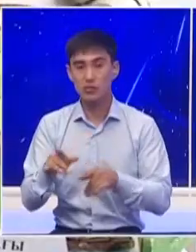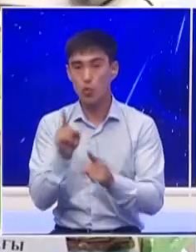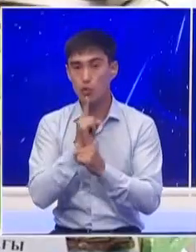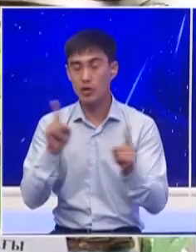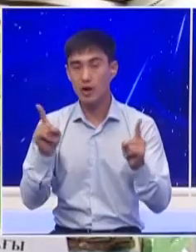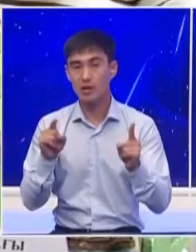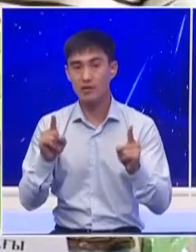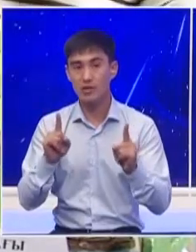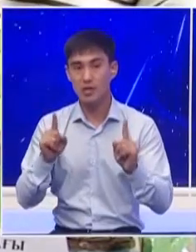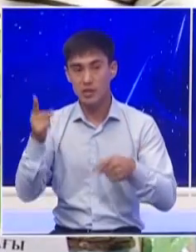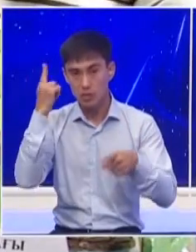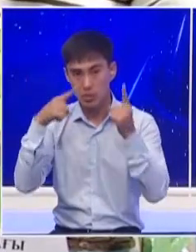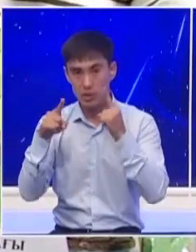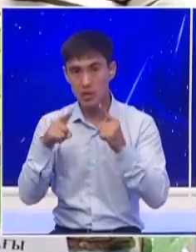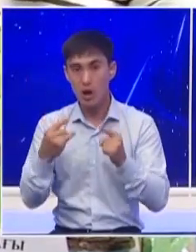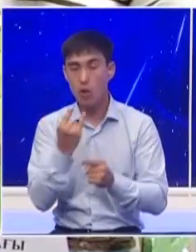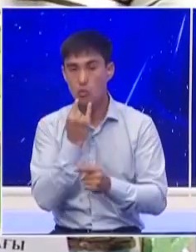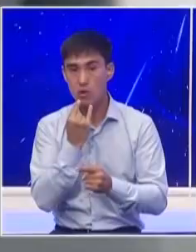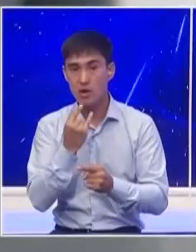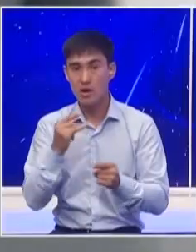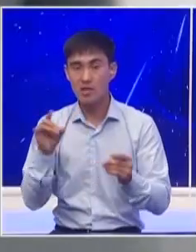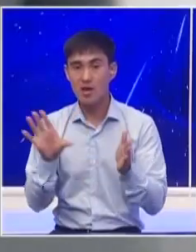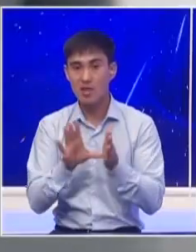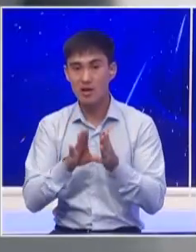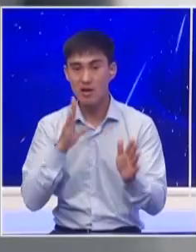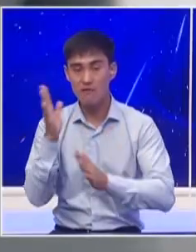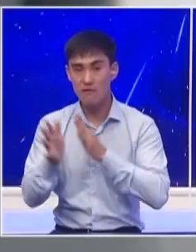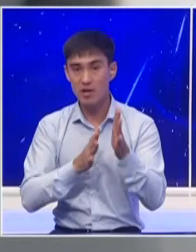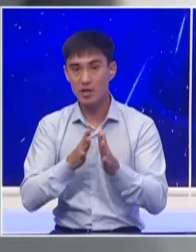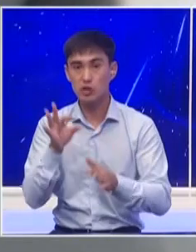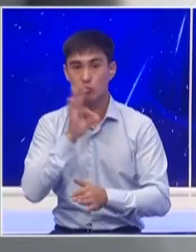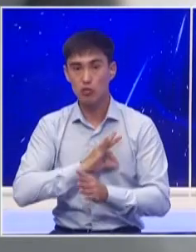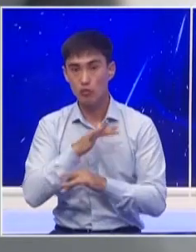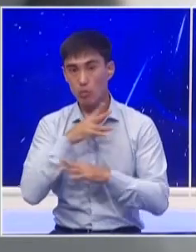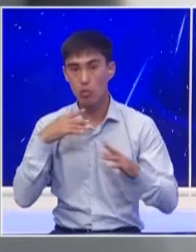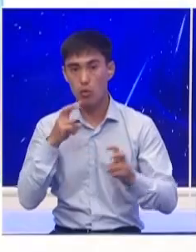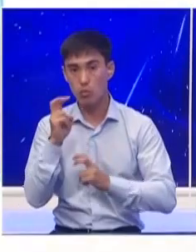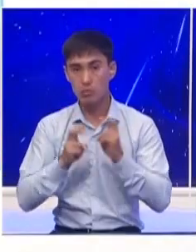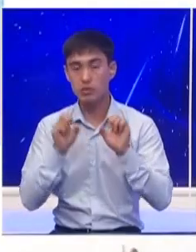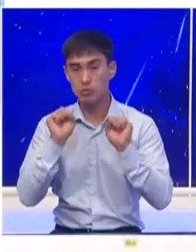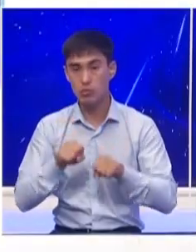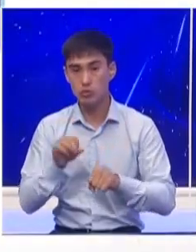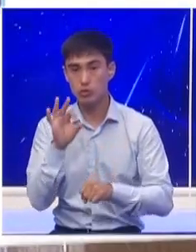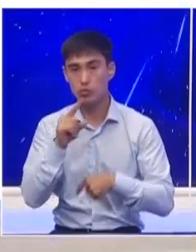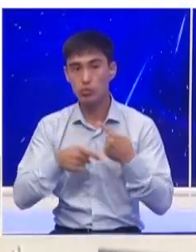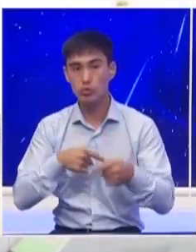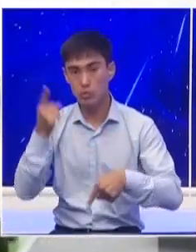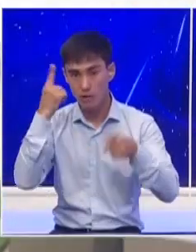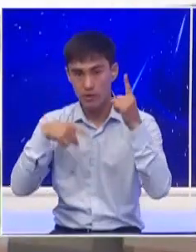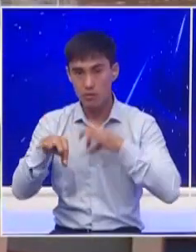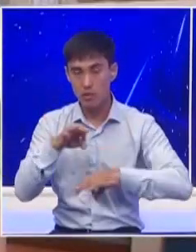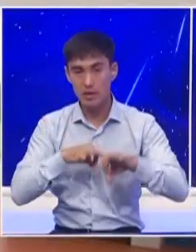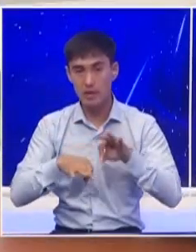уникального изобретения – аккумулирование энергии ветра, что позволит использовать его во многих отраслях промышленности страны. В будущем авторы